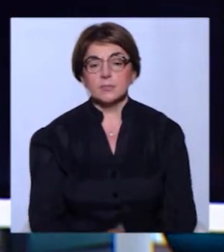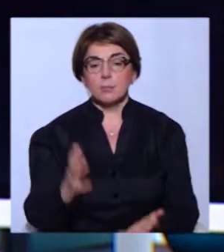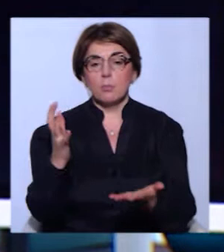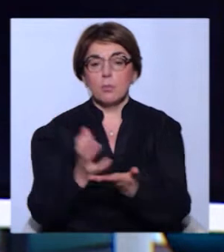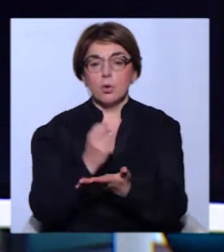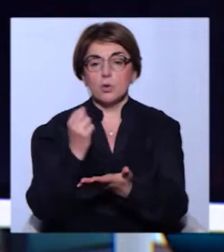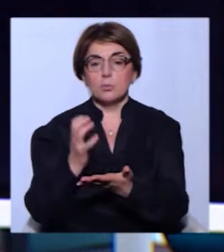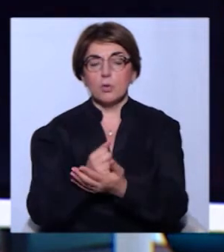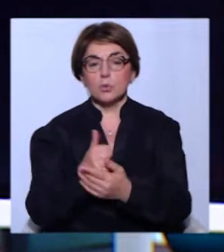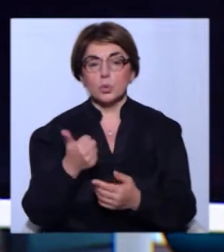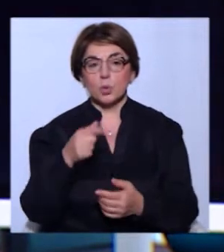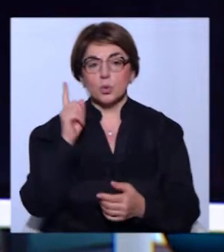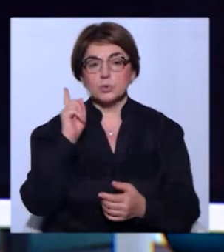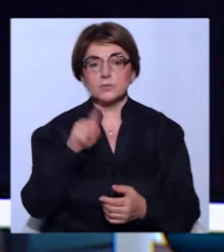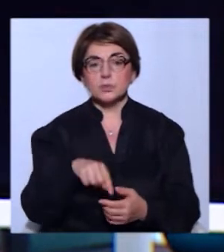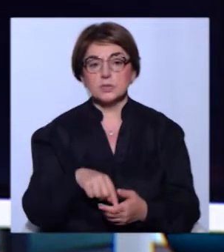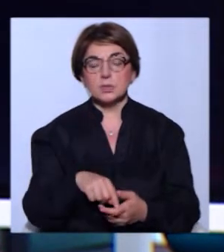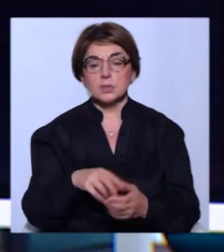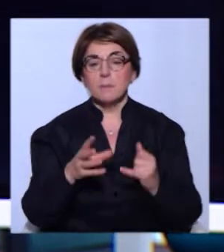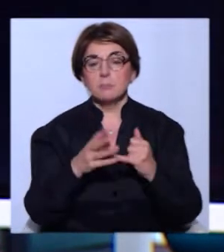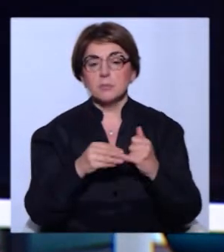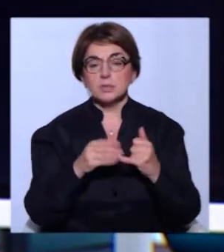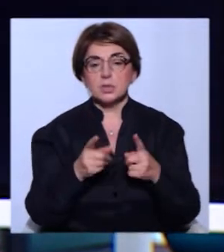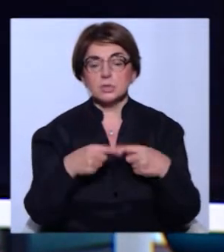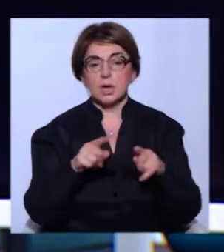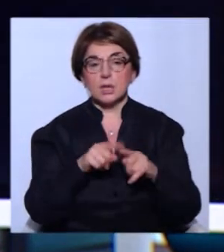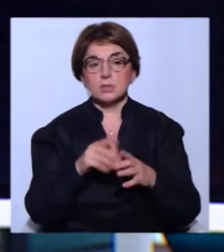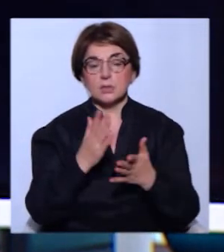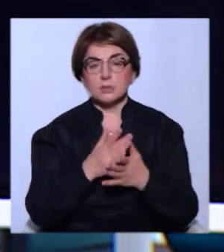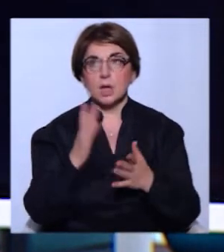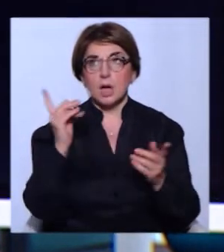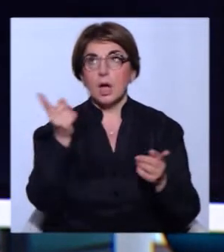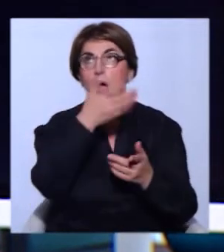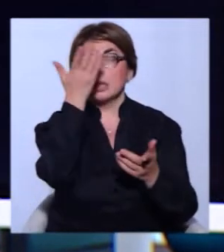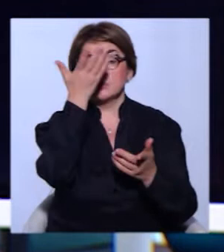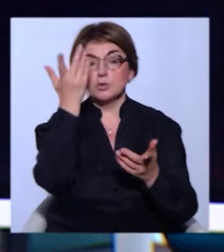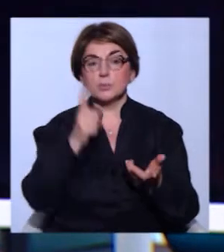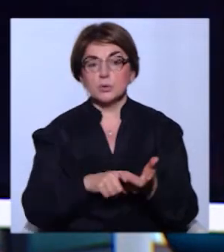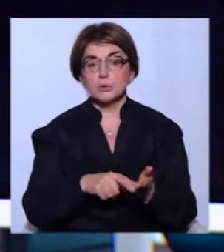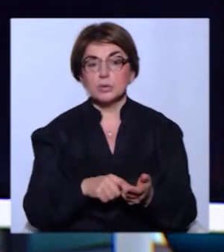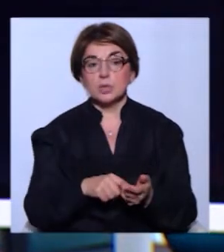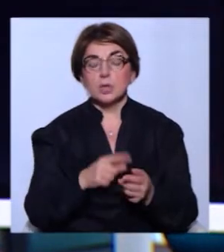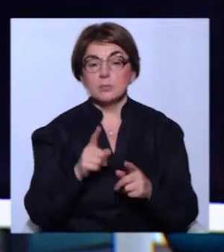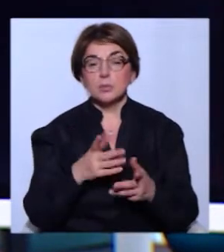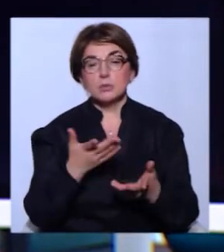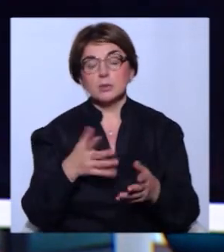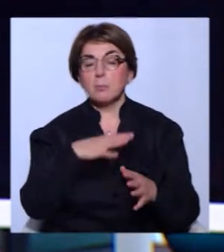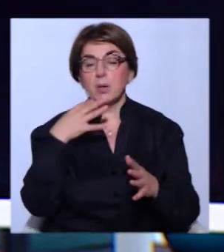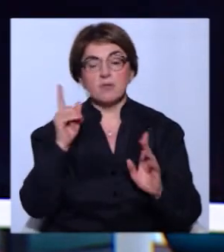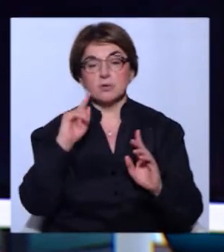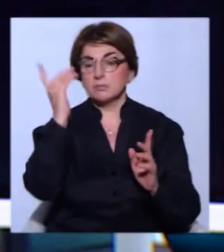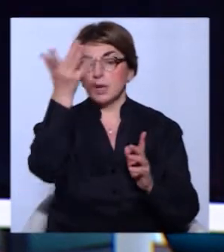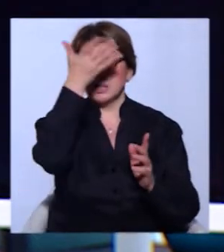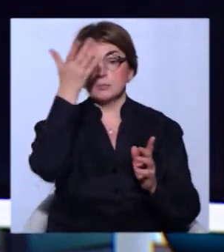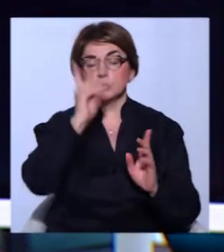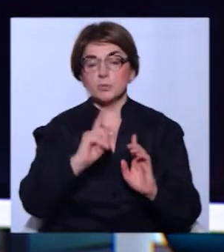მოიპოვება, როგორც დავუშვათ ნიადაგში, ასევე არის ატმოსფეროში, თუმცა ატმოსფეროში არც თუ ისე დიდია მისი